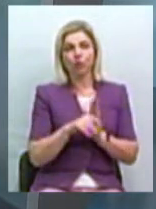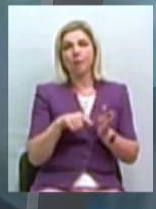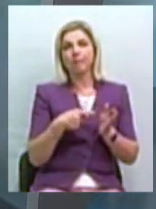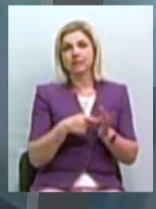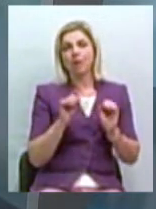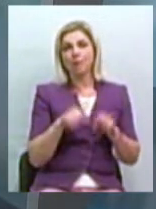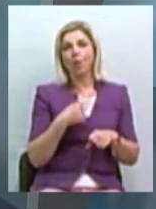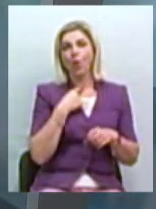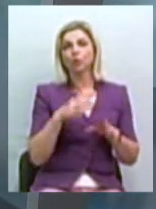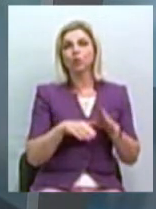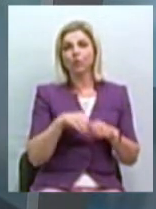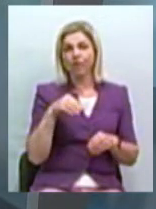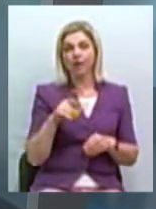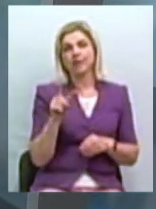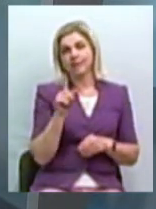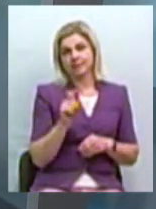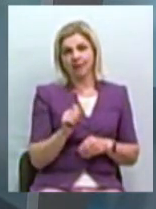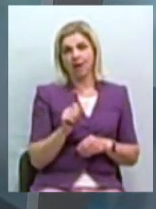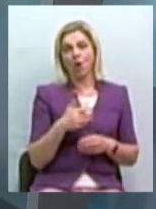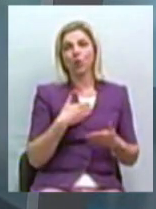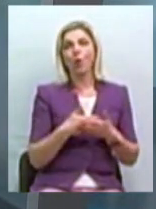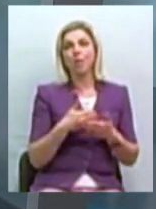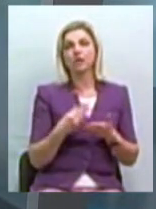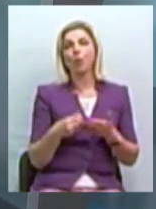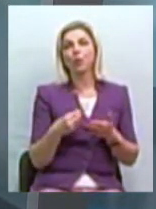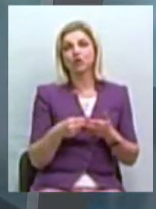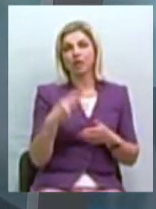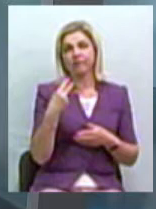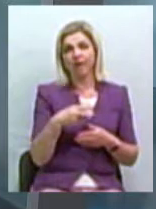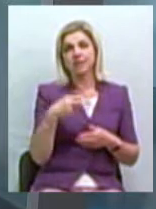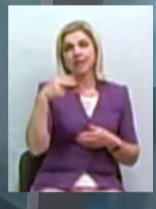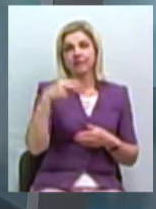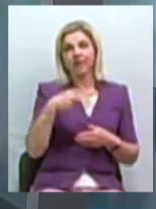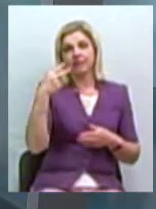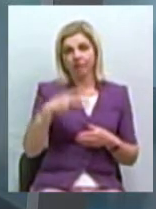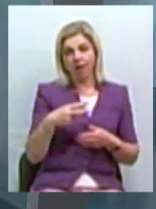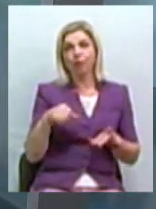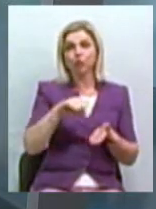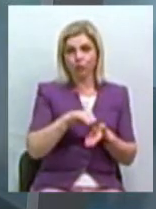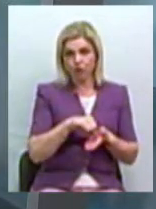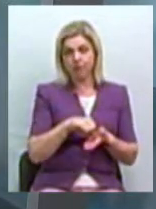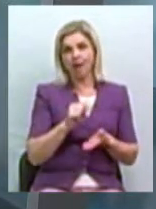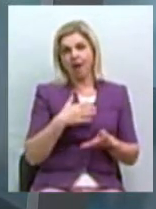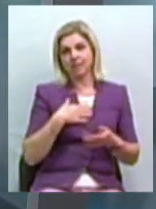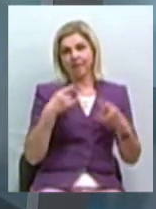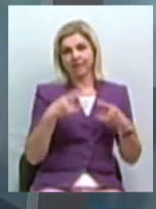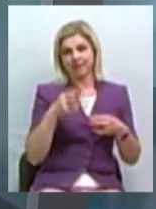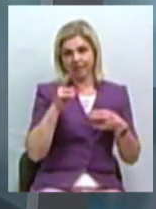зможуть проголосувати за громадський бюджет 2020. Долучайтесь, а наш